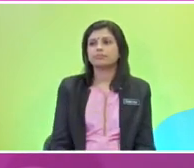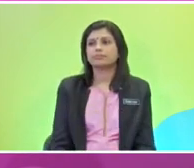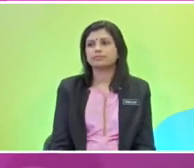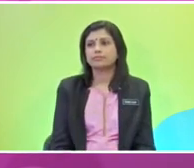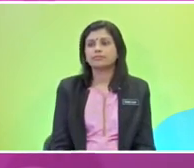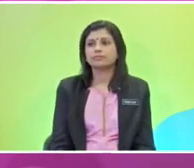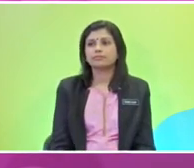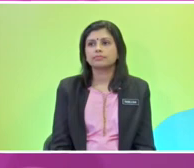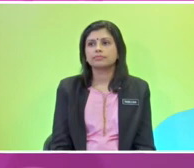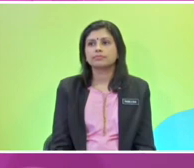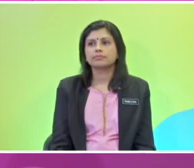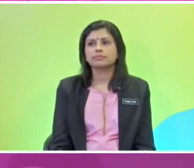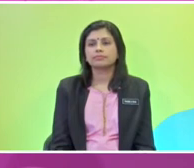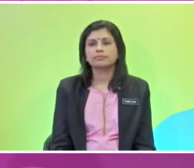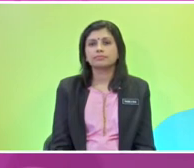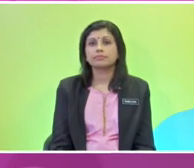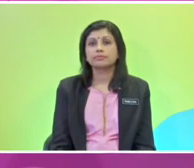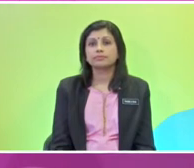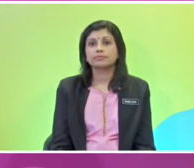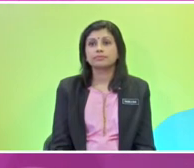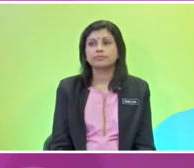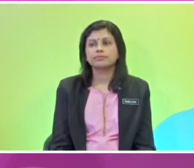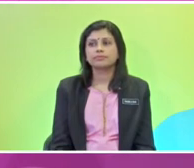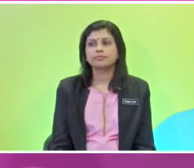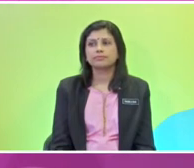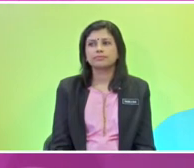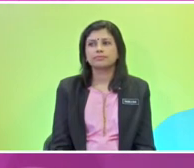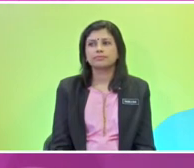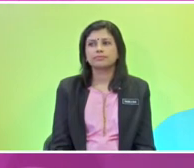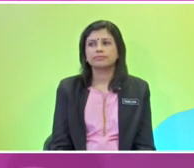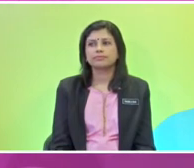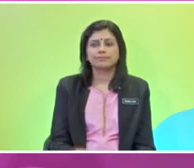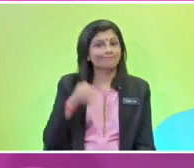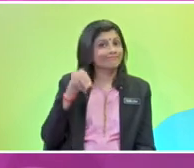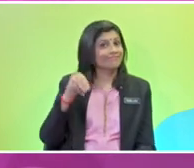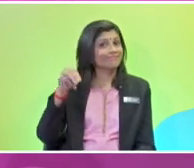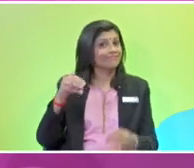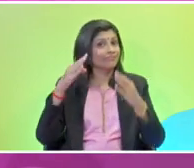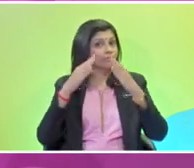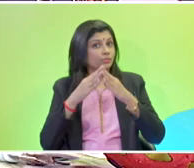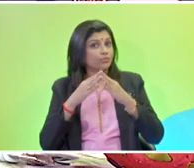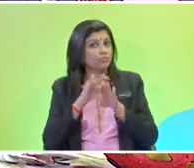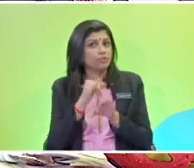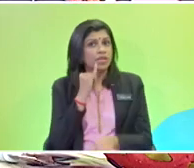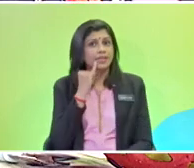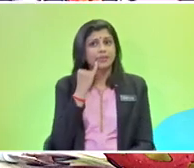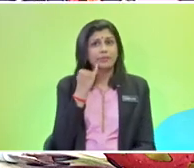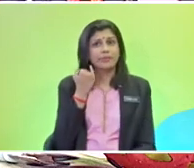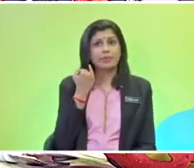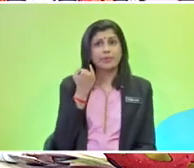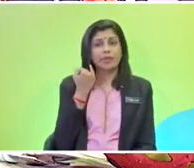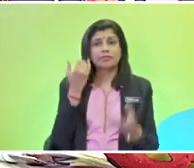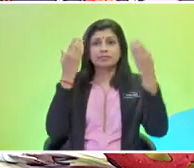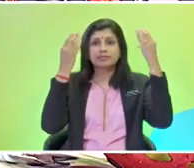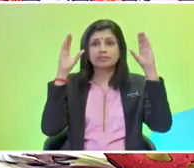cikgu. Tak kisah, no problem. Okey. Murid-murid di rumah, jangan cemburu. Cikgu